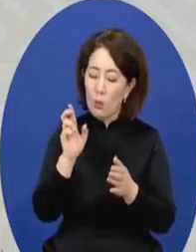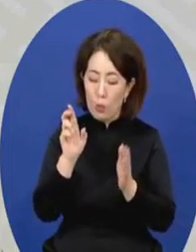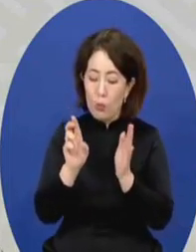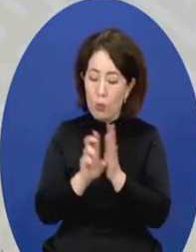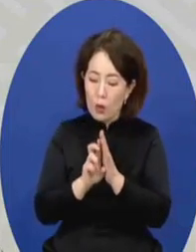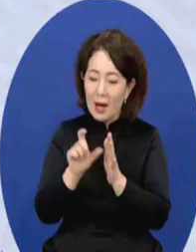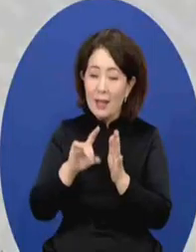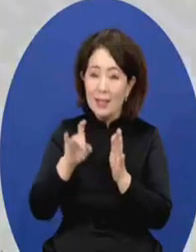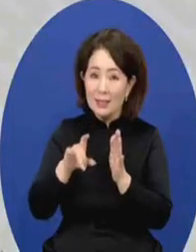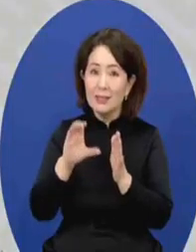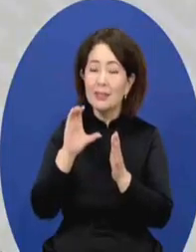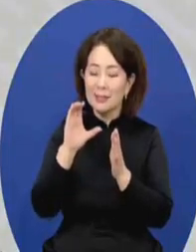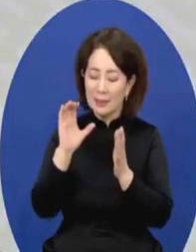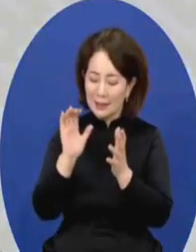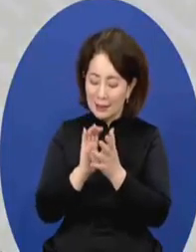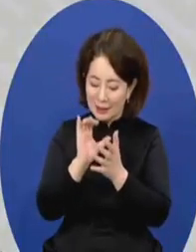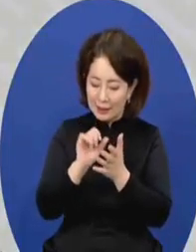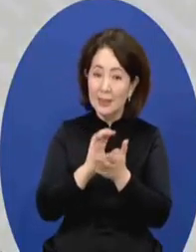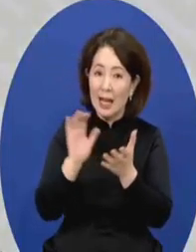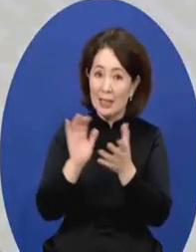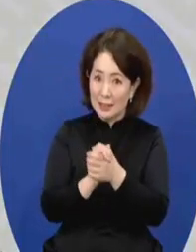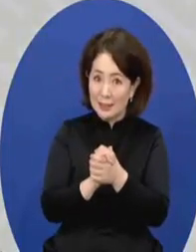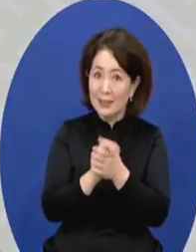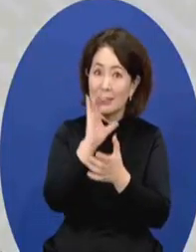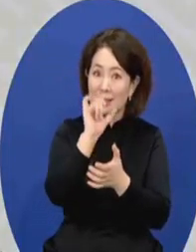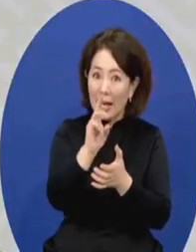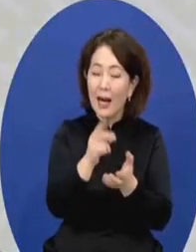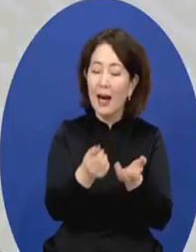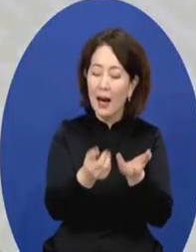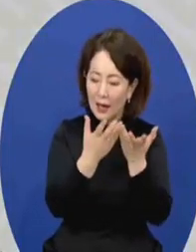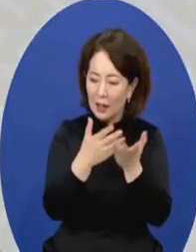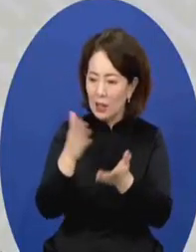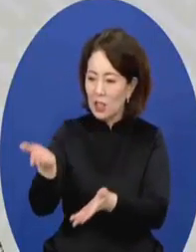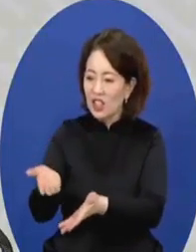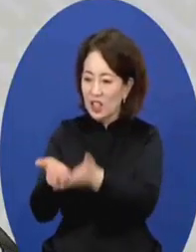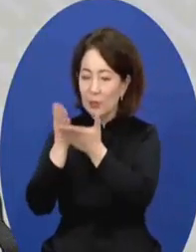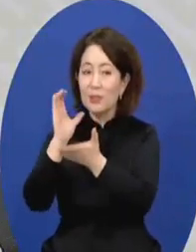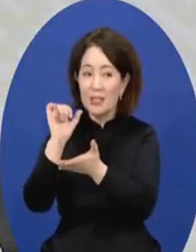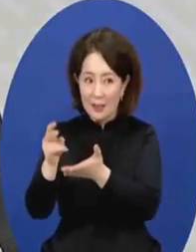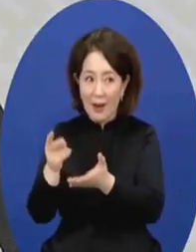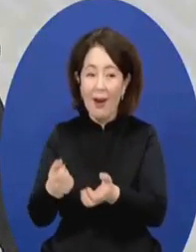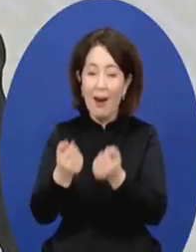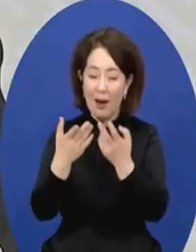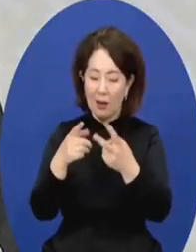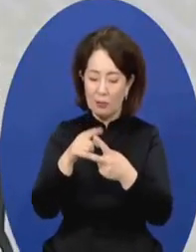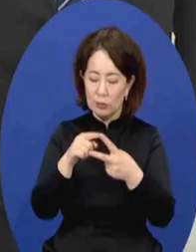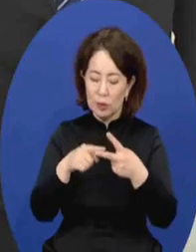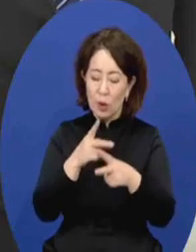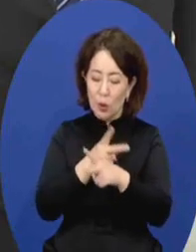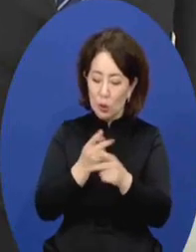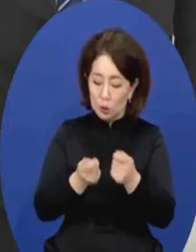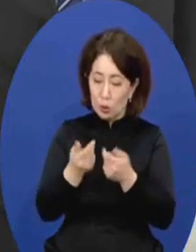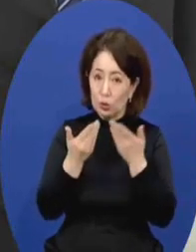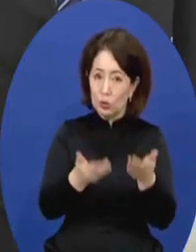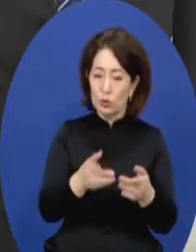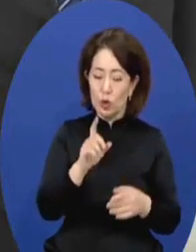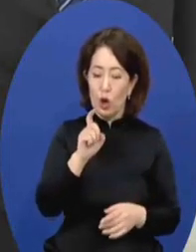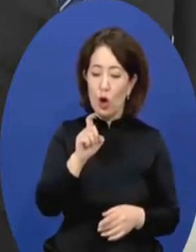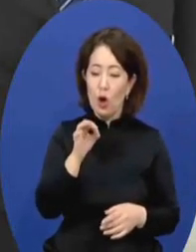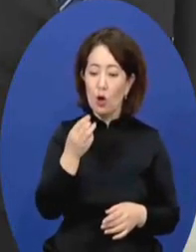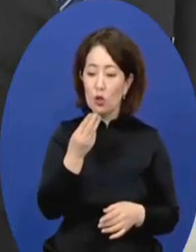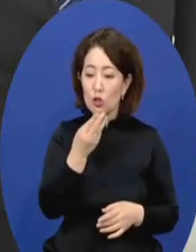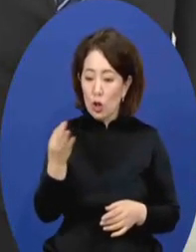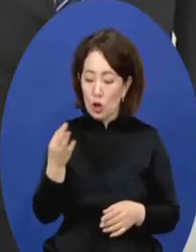сантаа байх, хоршооны хөгжлийг одоо бас дэмжих сантаа одоо байхыг нь бол энэ одоо хуулиар бол зохицуулж өгсөн. Хоршоонд